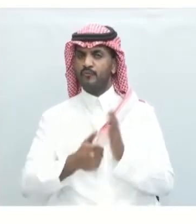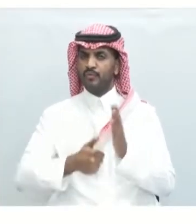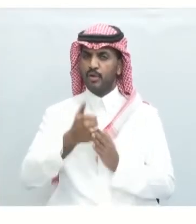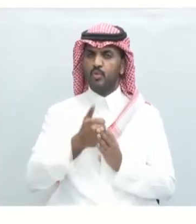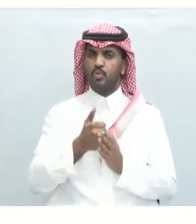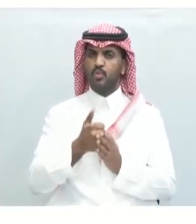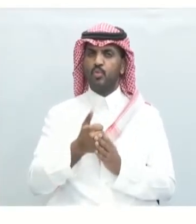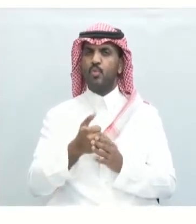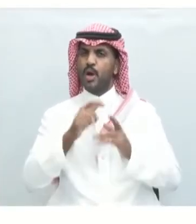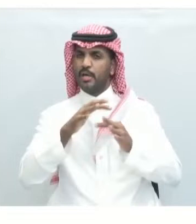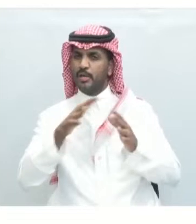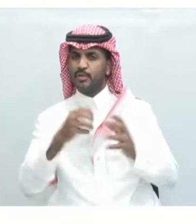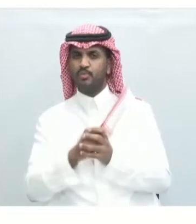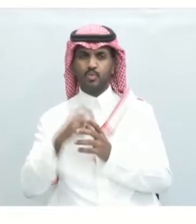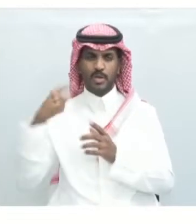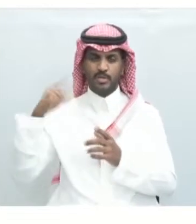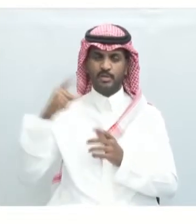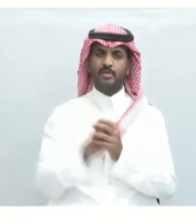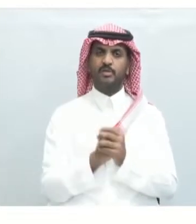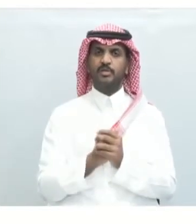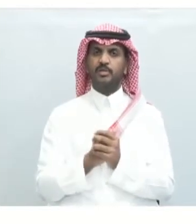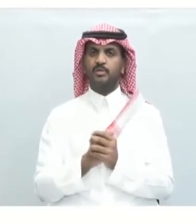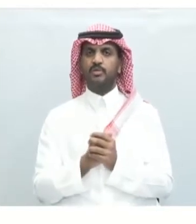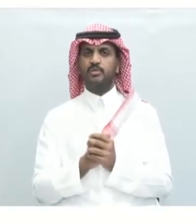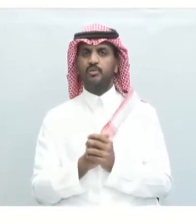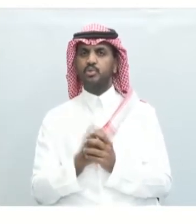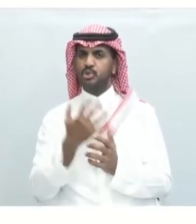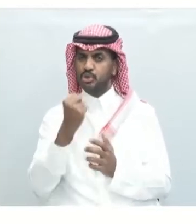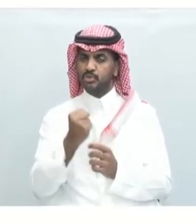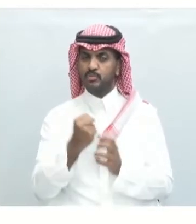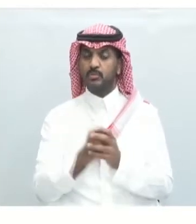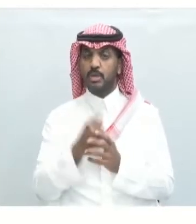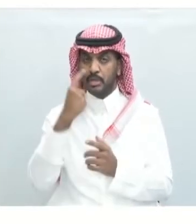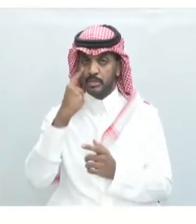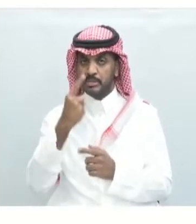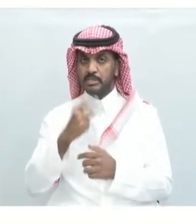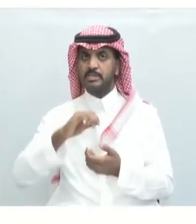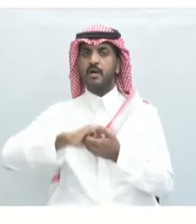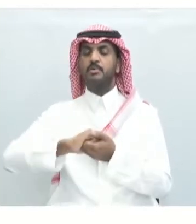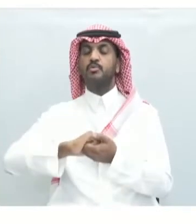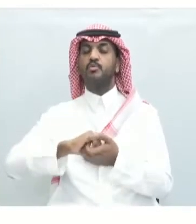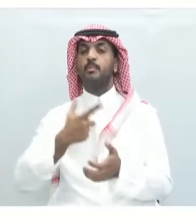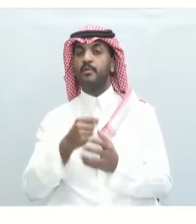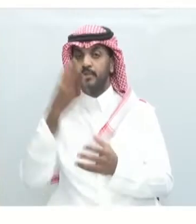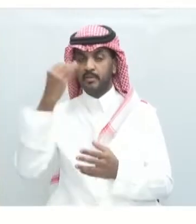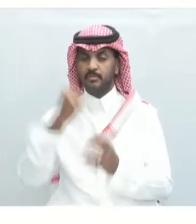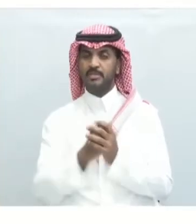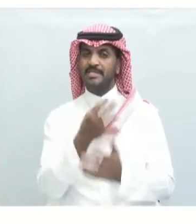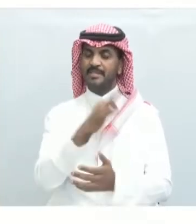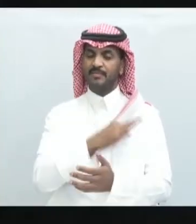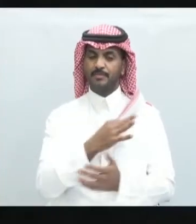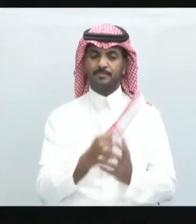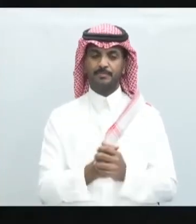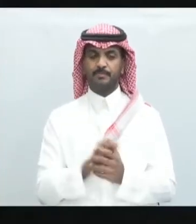اكثر ثوابا وهذا يبين شده حرص الصحابي في معرفه هذا العلم حتى يستفيد منه